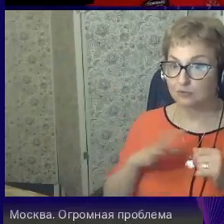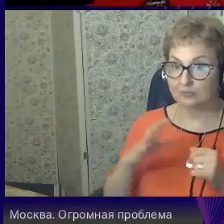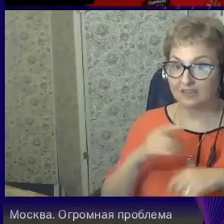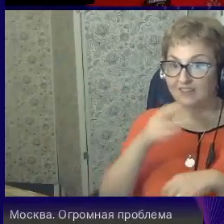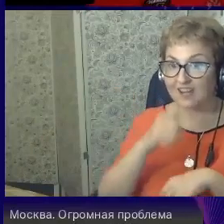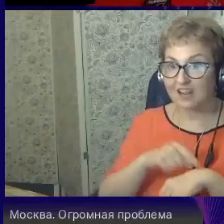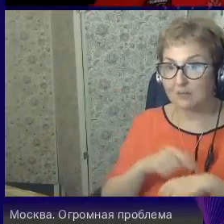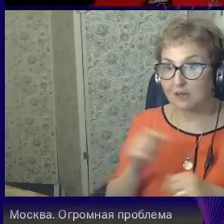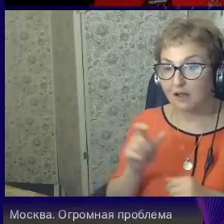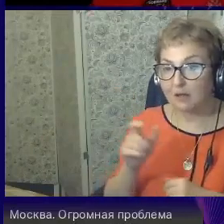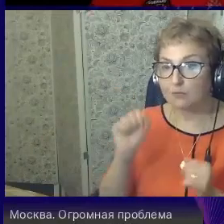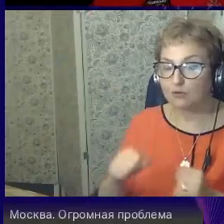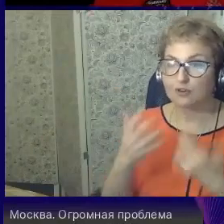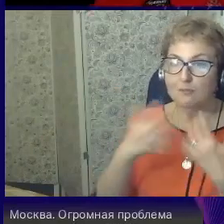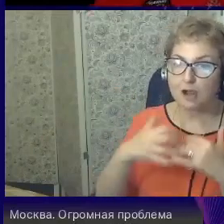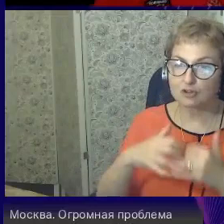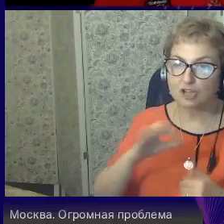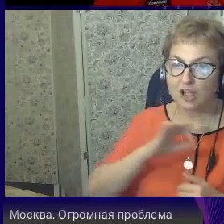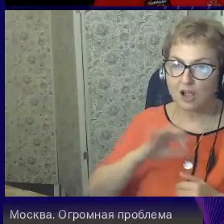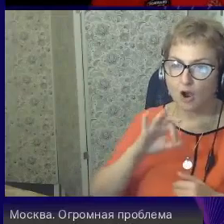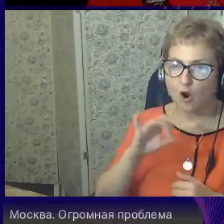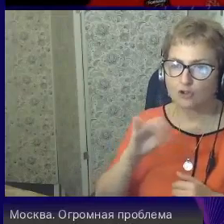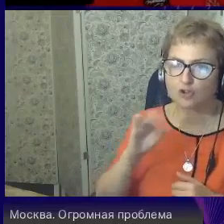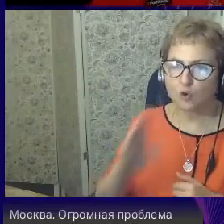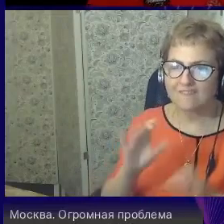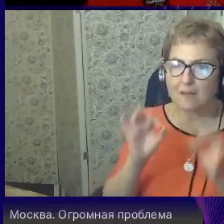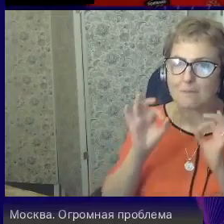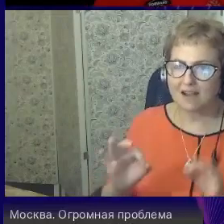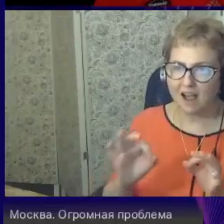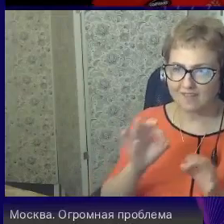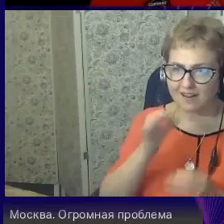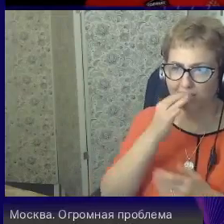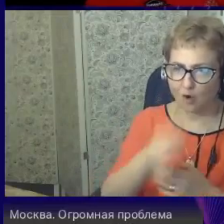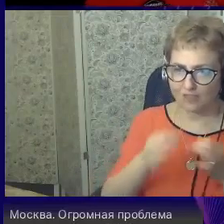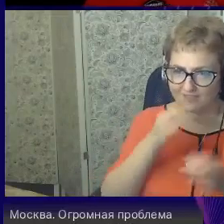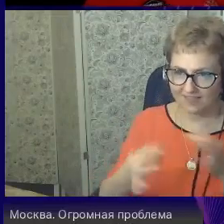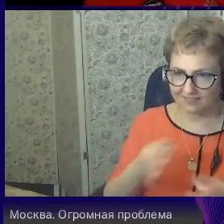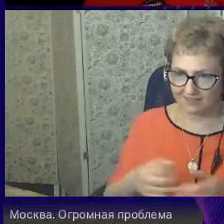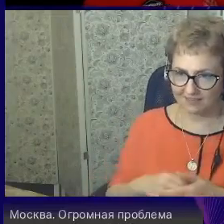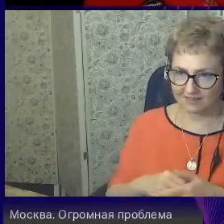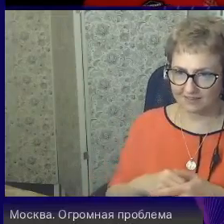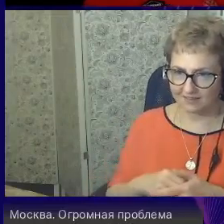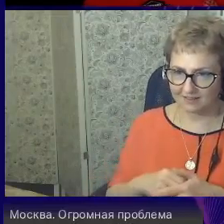на время, либо на подсчет очков, то есть правильных ответов.